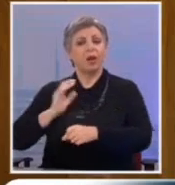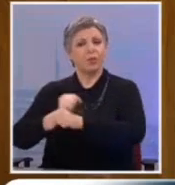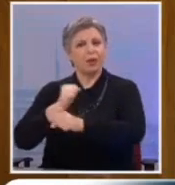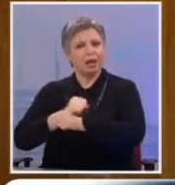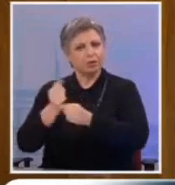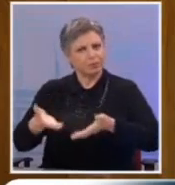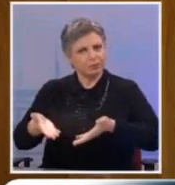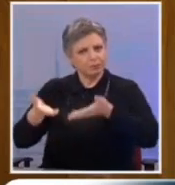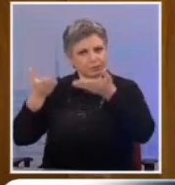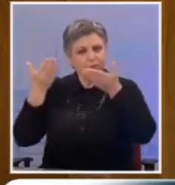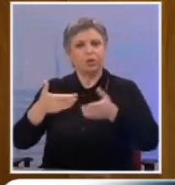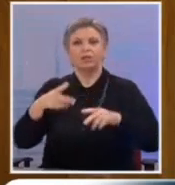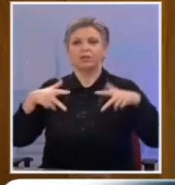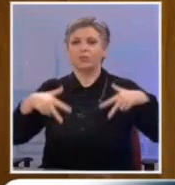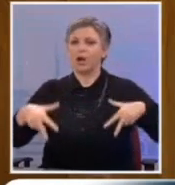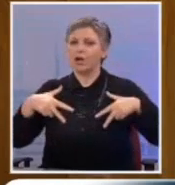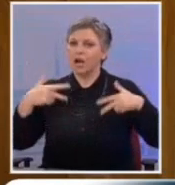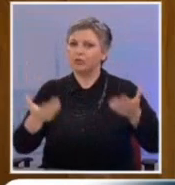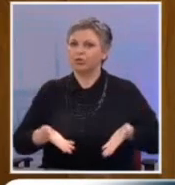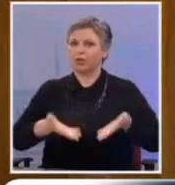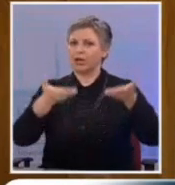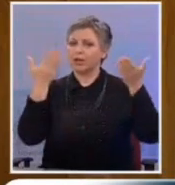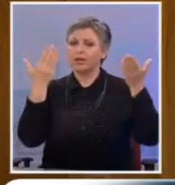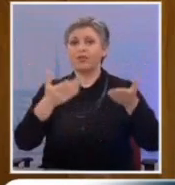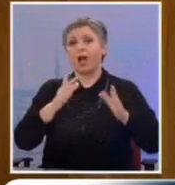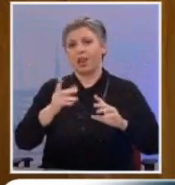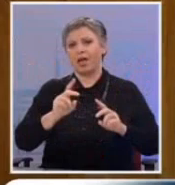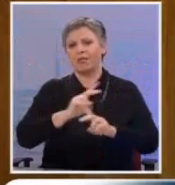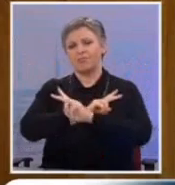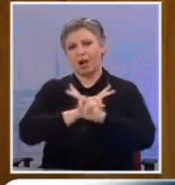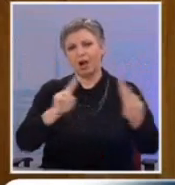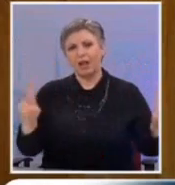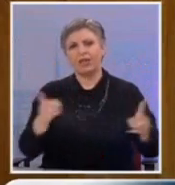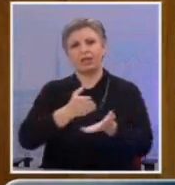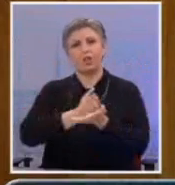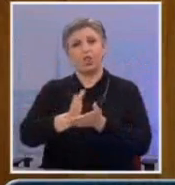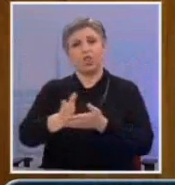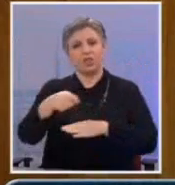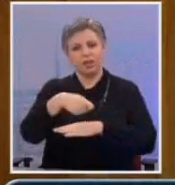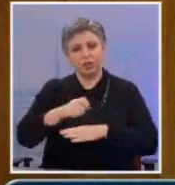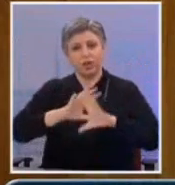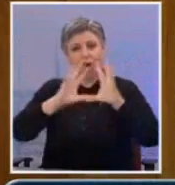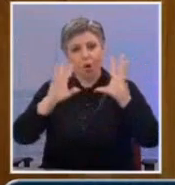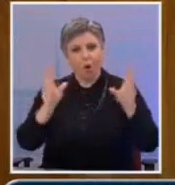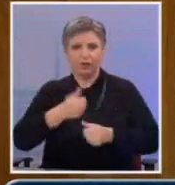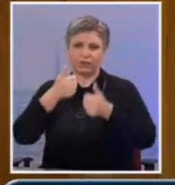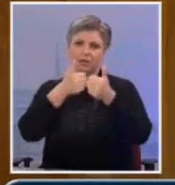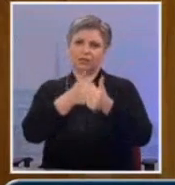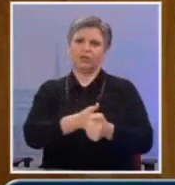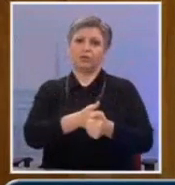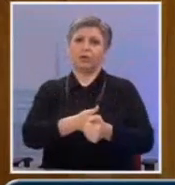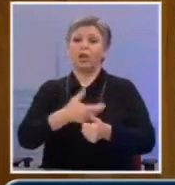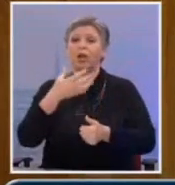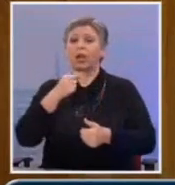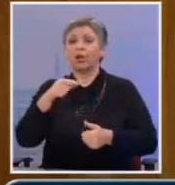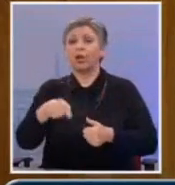και της οικονομίας με όρους δημοκρατίας, διαφάνειας, αξιοκρατίας και δικαιοσύνης. Και νομίζω η συζήτηση με αυτόν τον